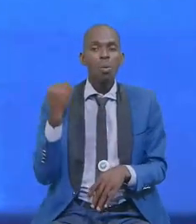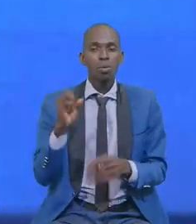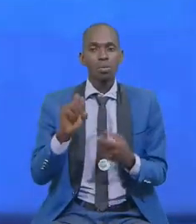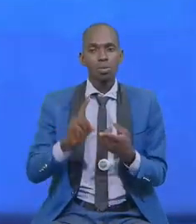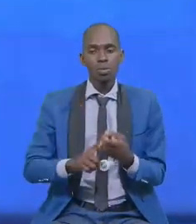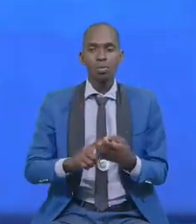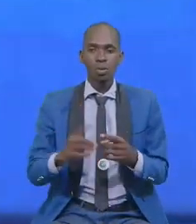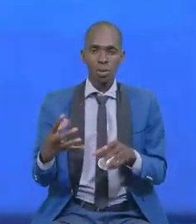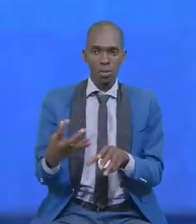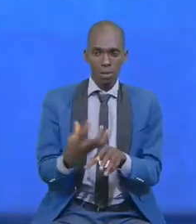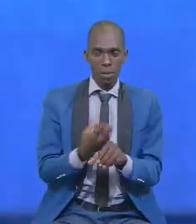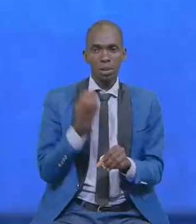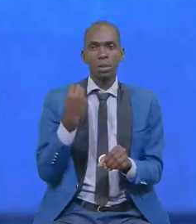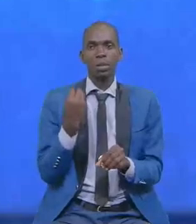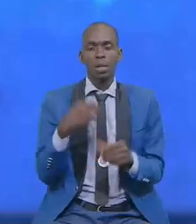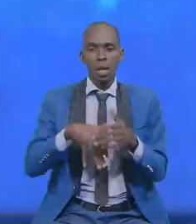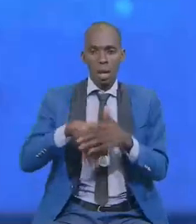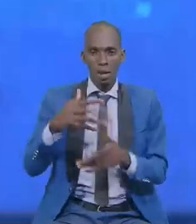était de choisir.